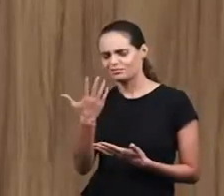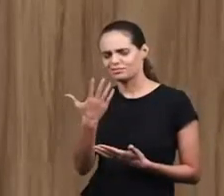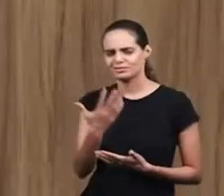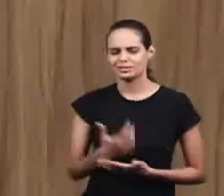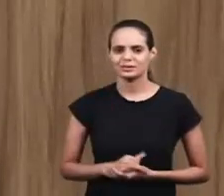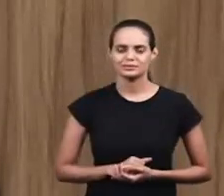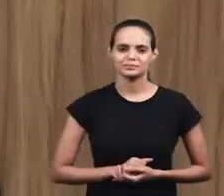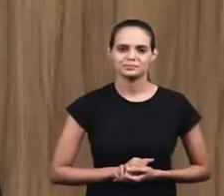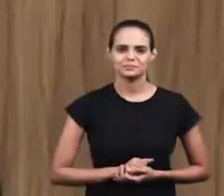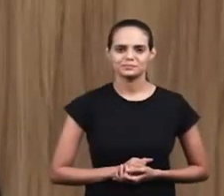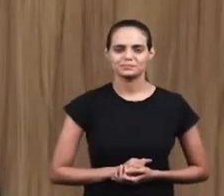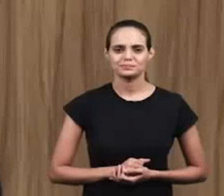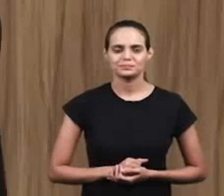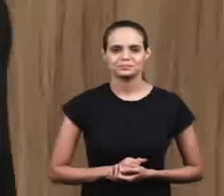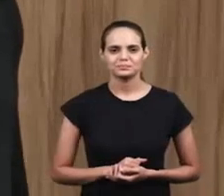erging